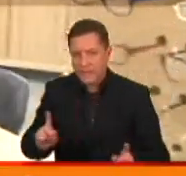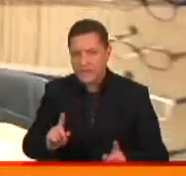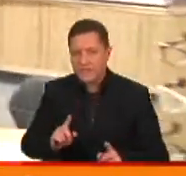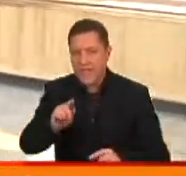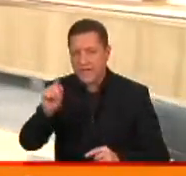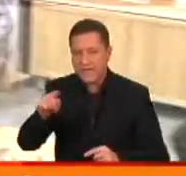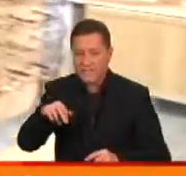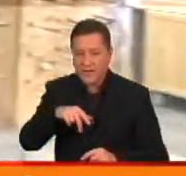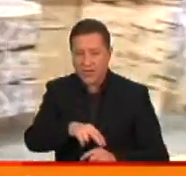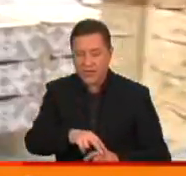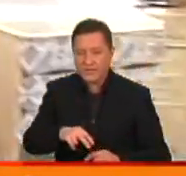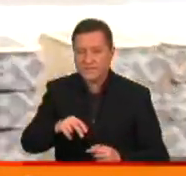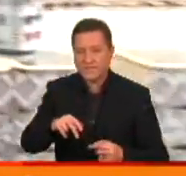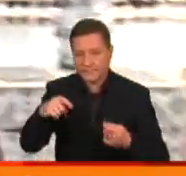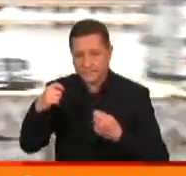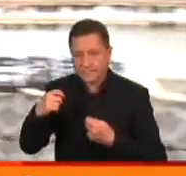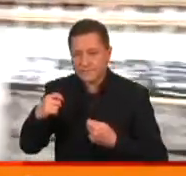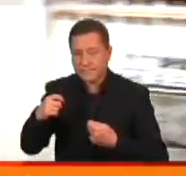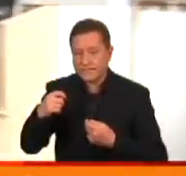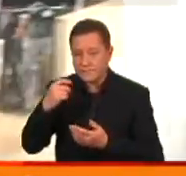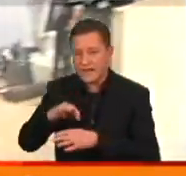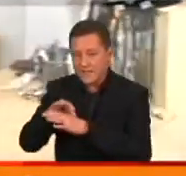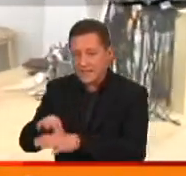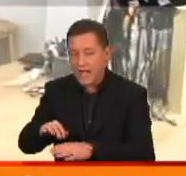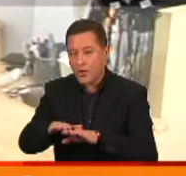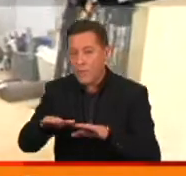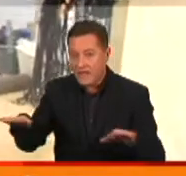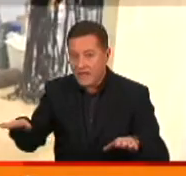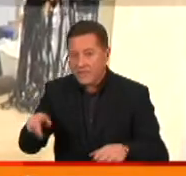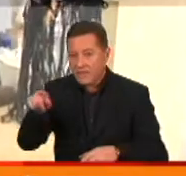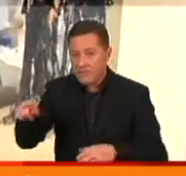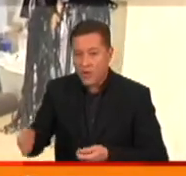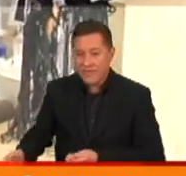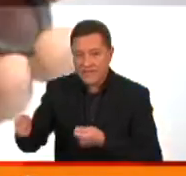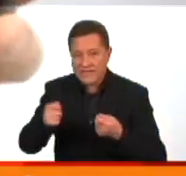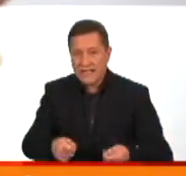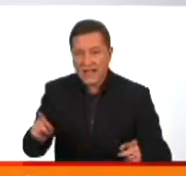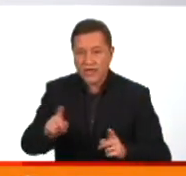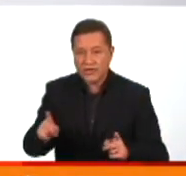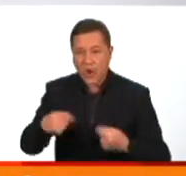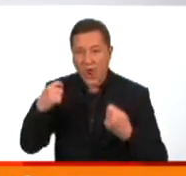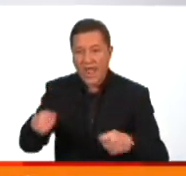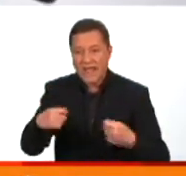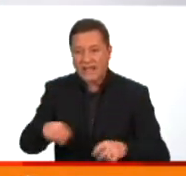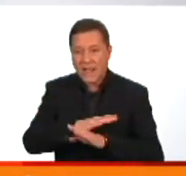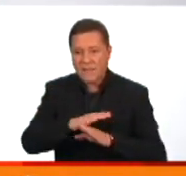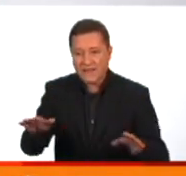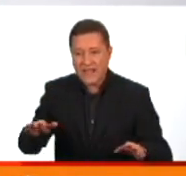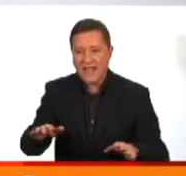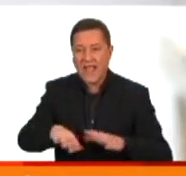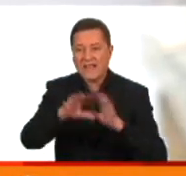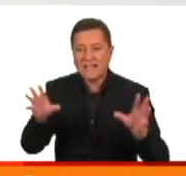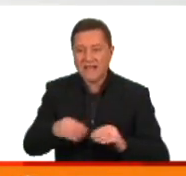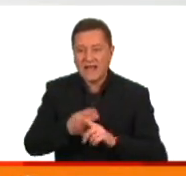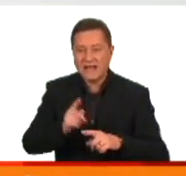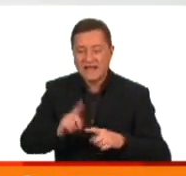виходить з-за стележів окулярів на продаж та веде нас до прилавка. З-під нього дістає те, що наразі не продає на загал. Але це якраз